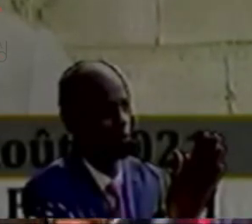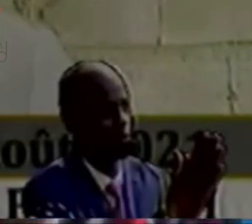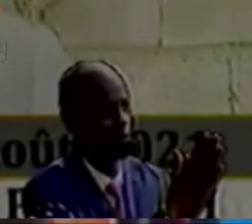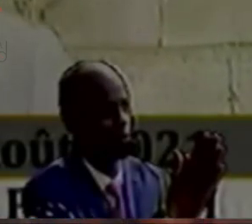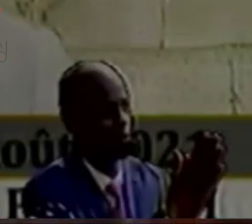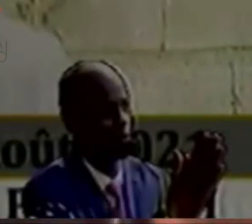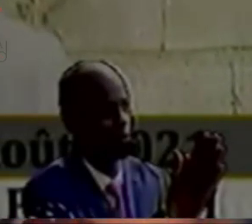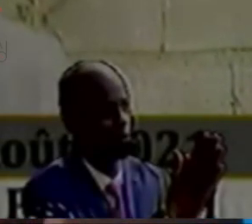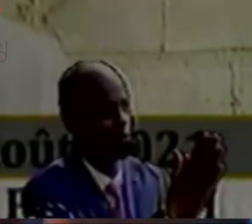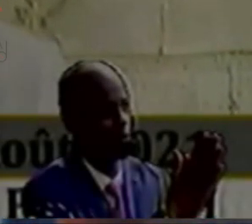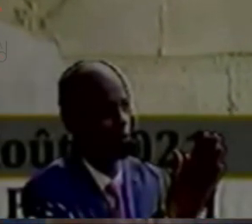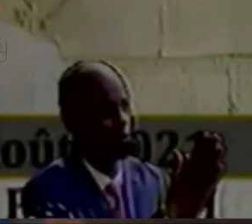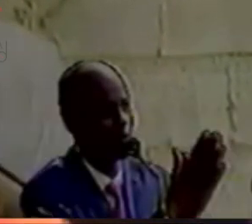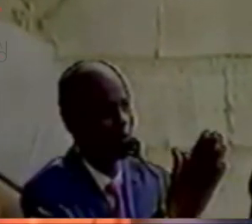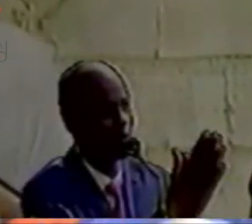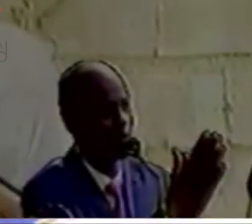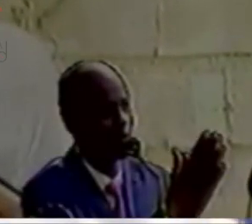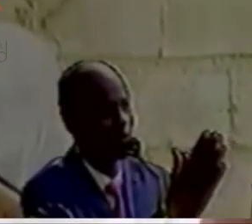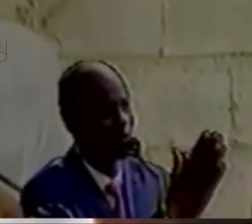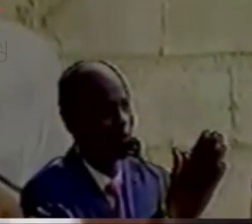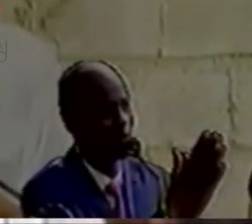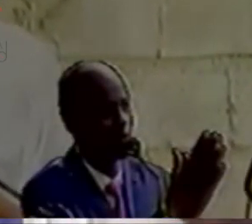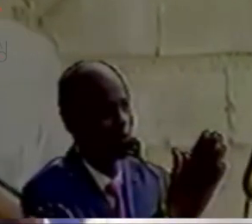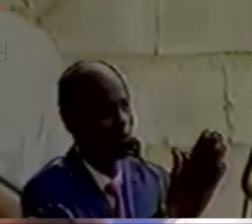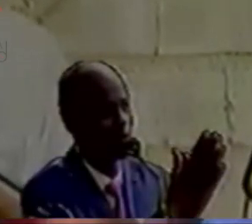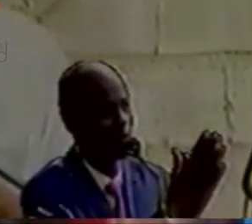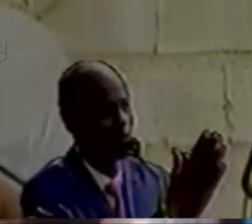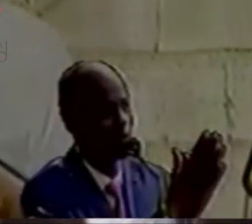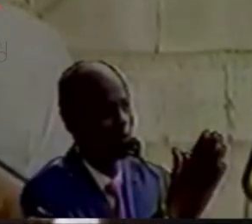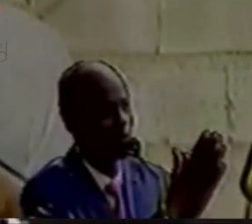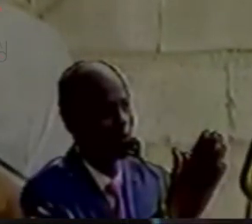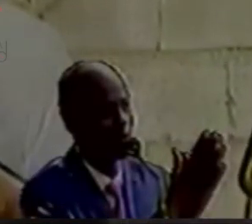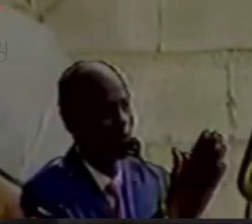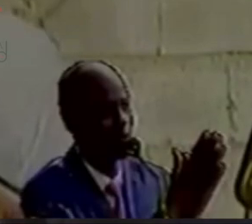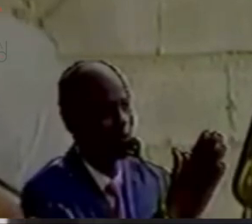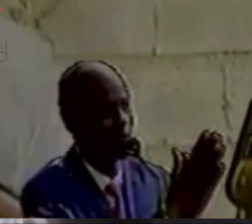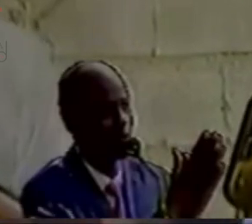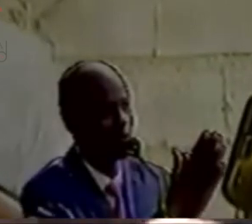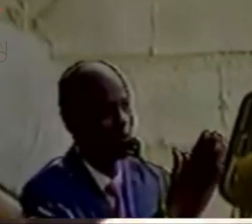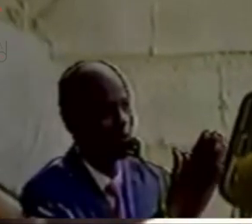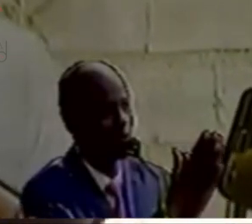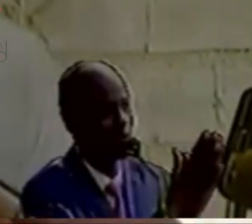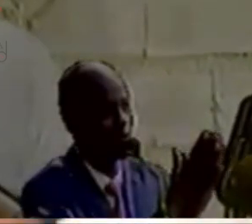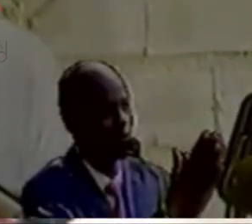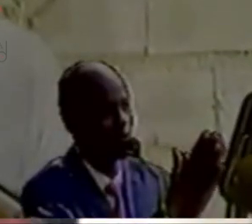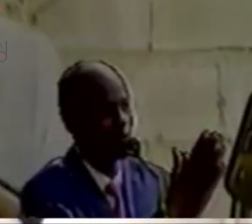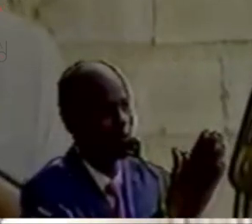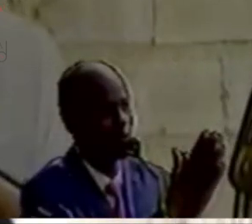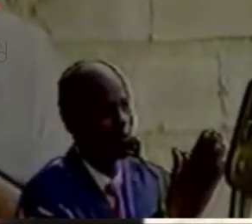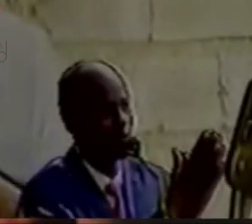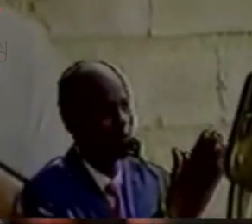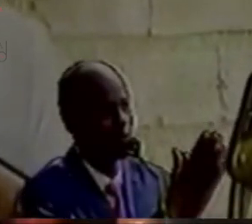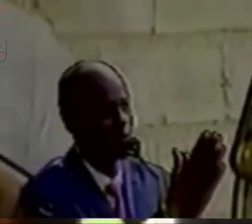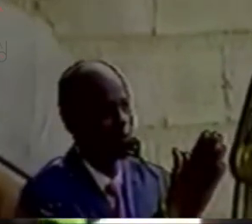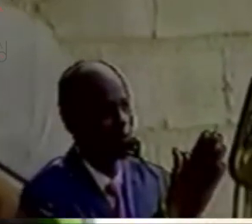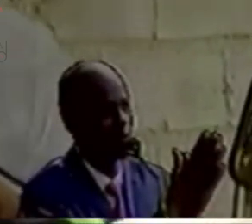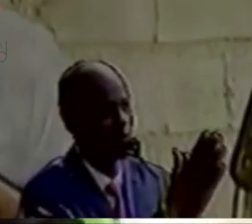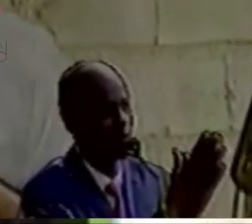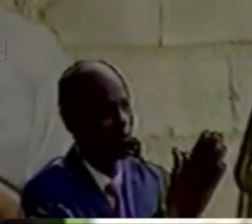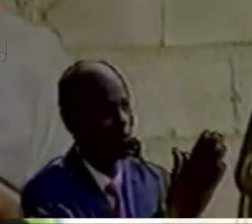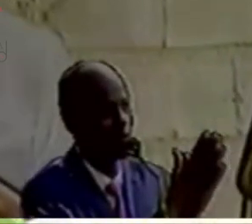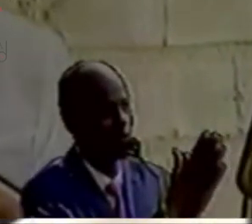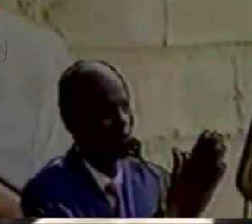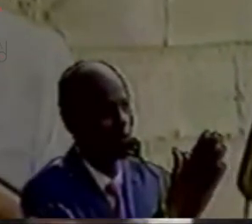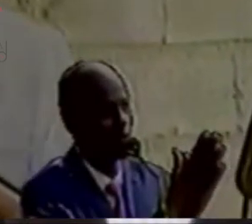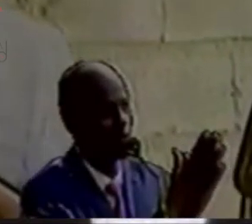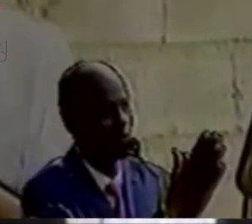monde dernier, Peigné nous caronnettre. Ça ne dépend pas les passés, nous rejoignons encore. Route là, nous rejoignons dans la mobilisation.